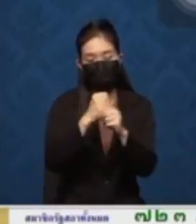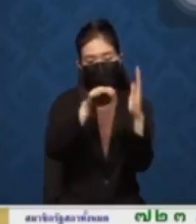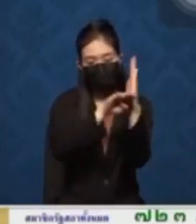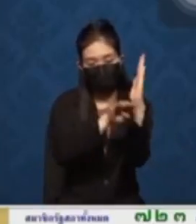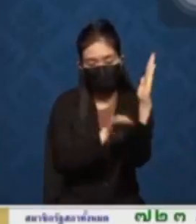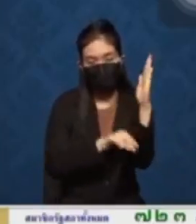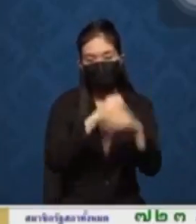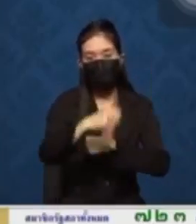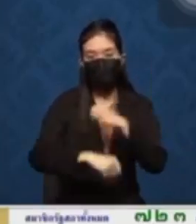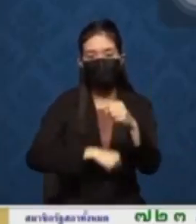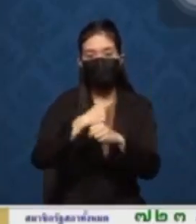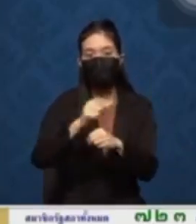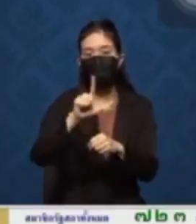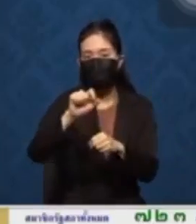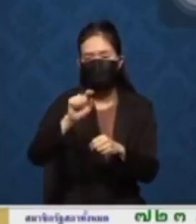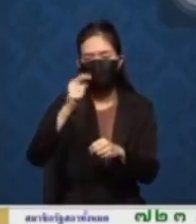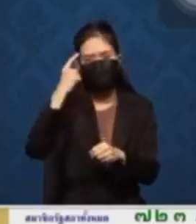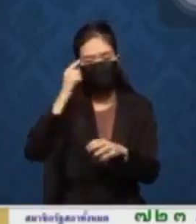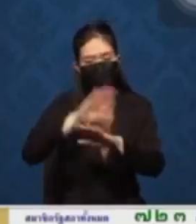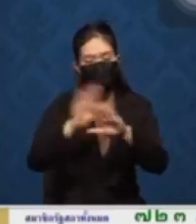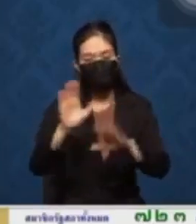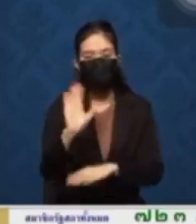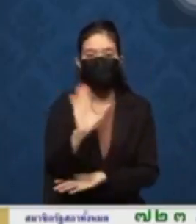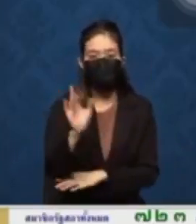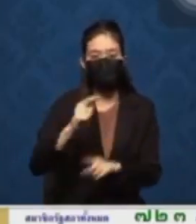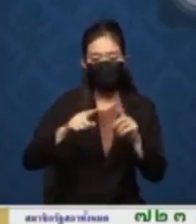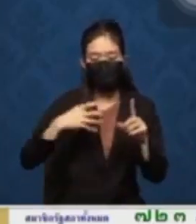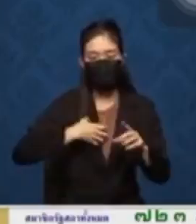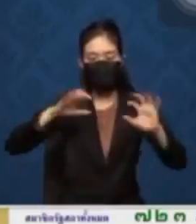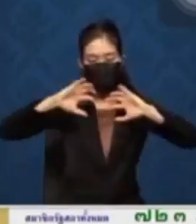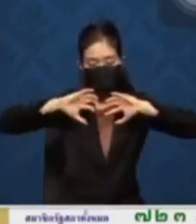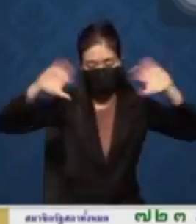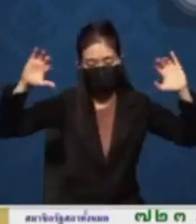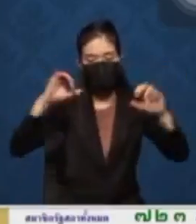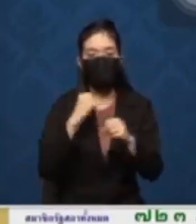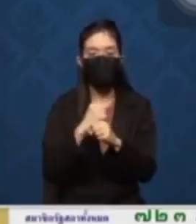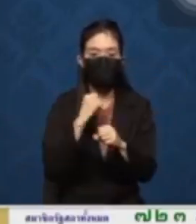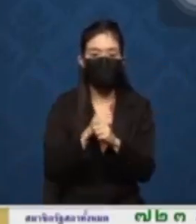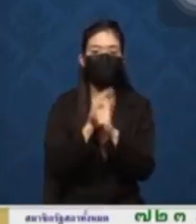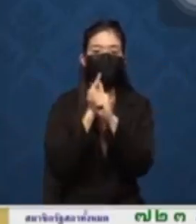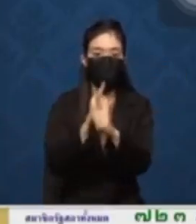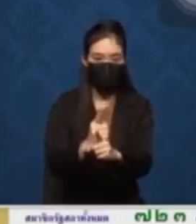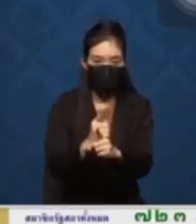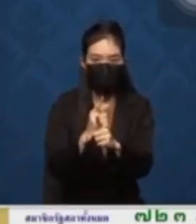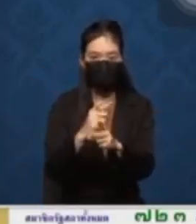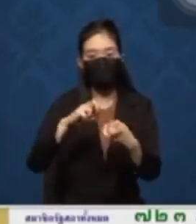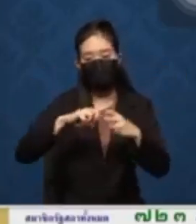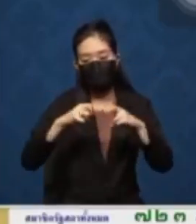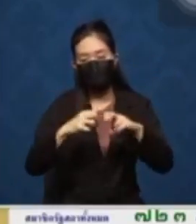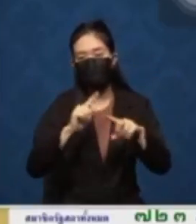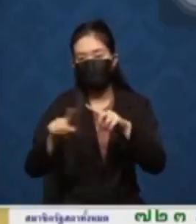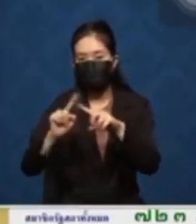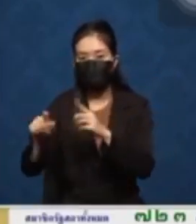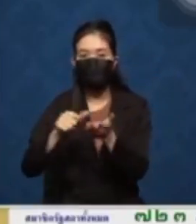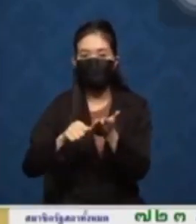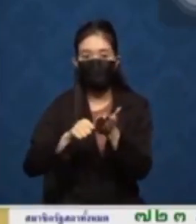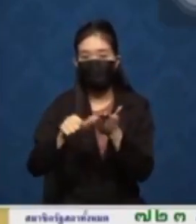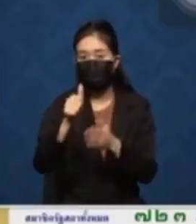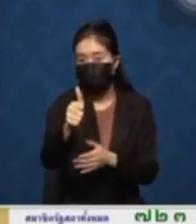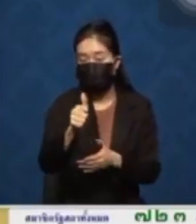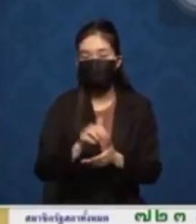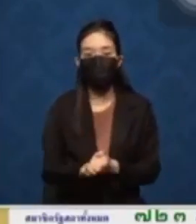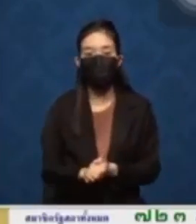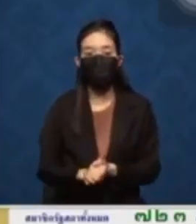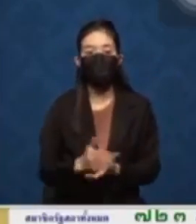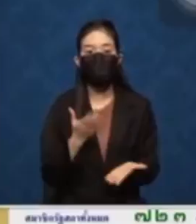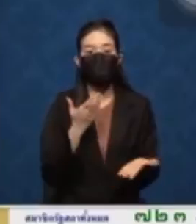ราชการขาดทิศทางในการทำงานแต่จะทำให้ข้าราชการนั้นมีเวลาและมีความยืดหยุ่นมากขึ้นการแก้ไขปัญหาเฉพาะหน้าแม้กระทั่งการตั้